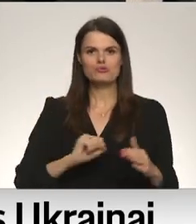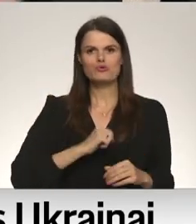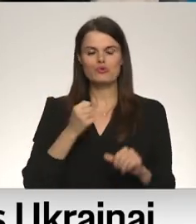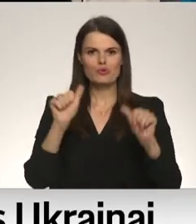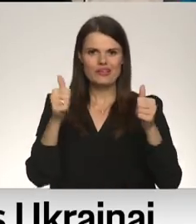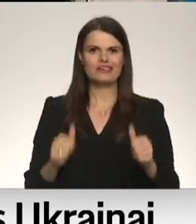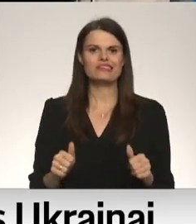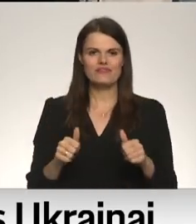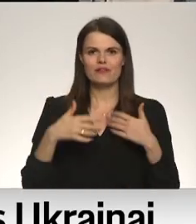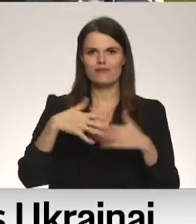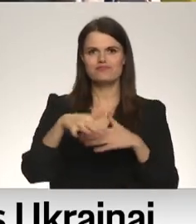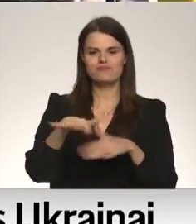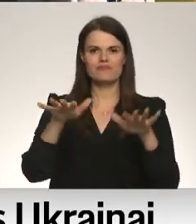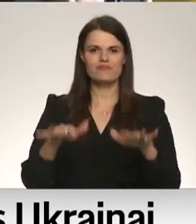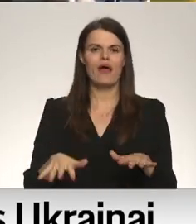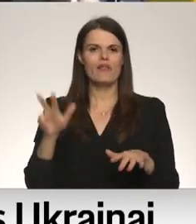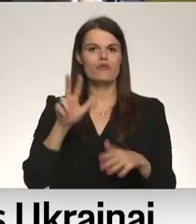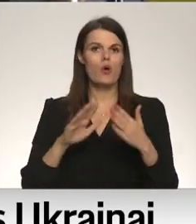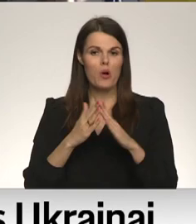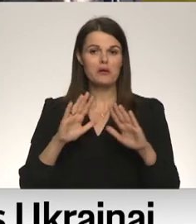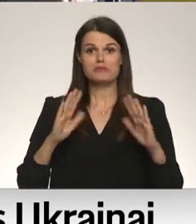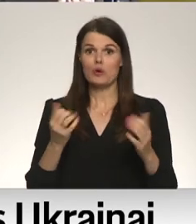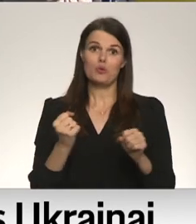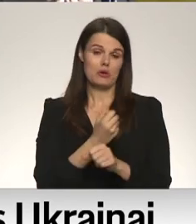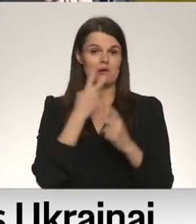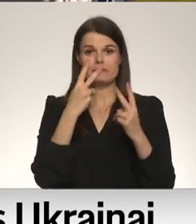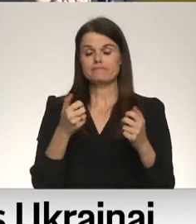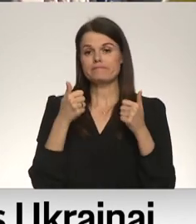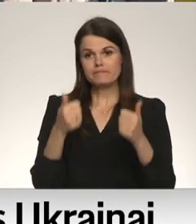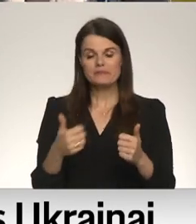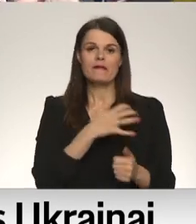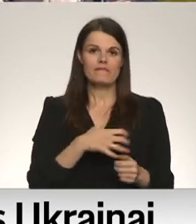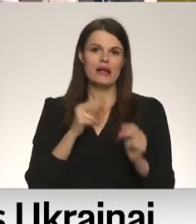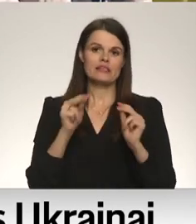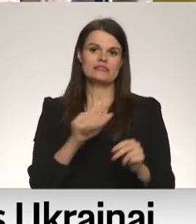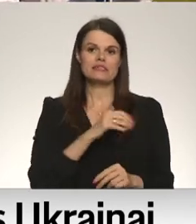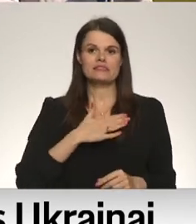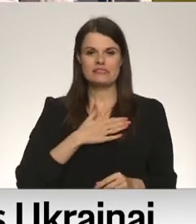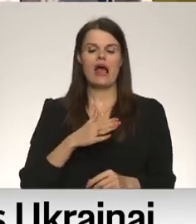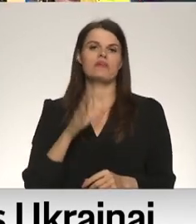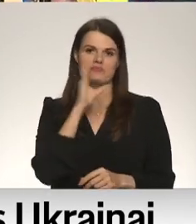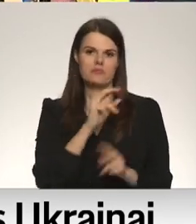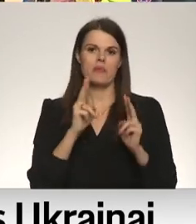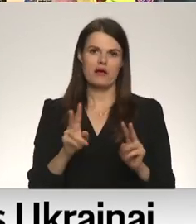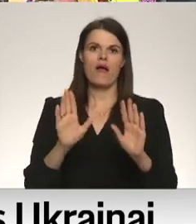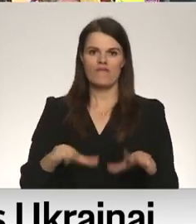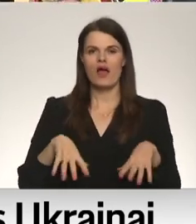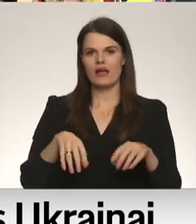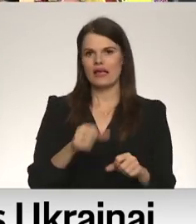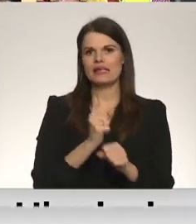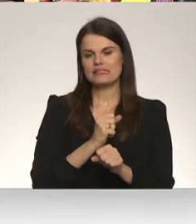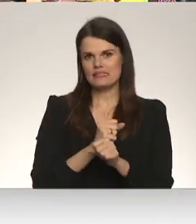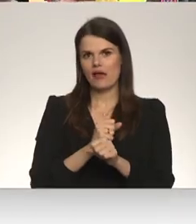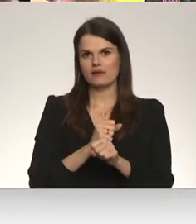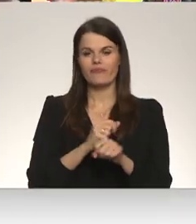izveidot šādu atbalsta gājienu Daugavpilī. Tomēr tās nav piepildījušās, atlicis tikai noticēt saviem spēkiem, ka to var izdarīt. Tā politika, ko